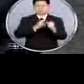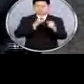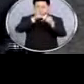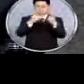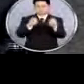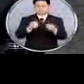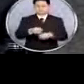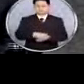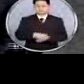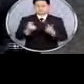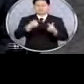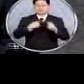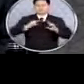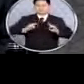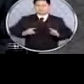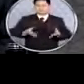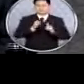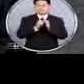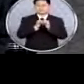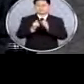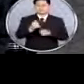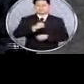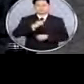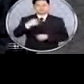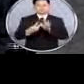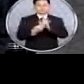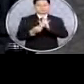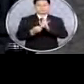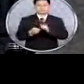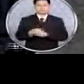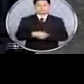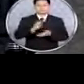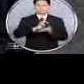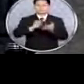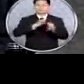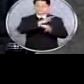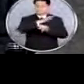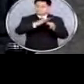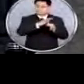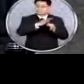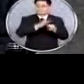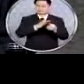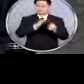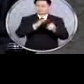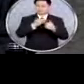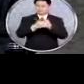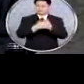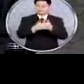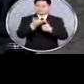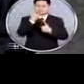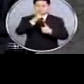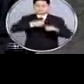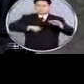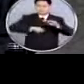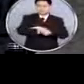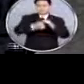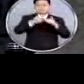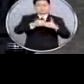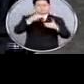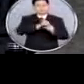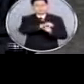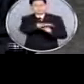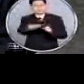景。特别在国际上面，我们要强调的，透过经贸从台湾进入到大陆，然后走